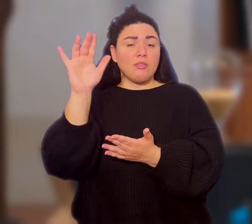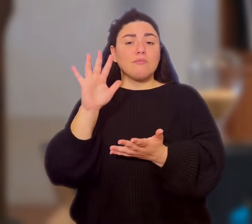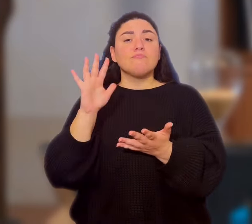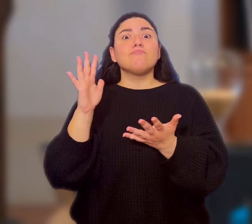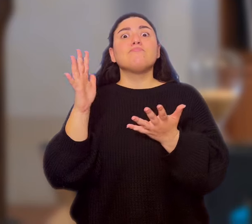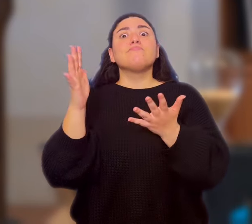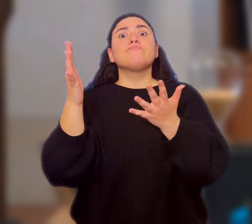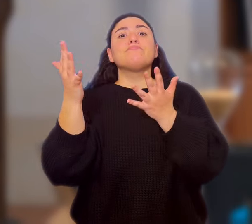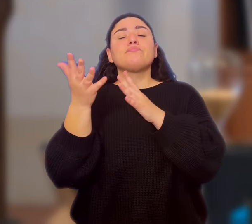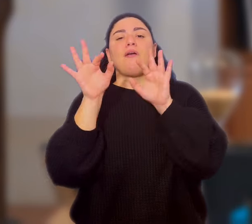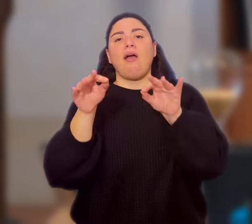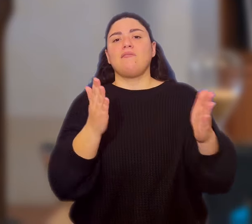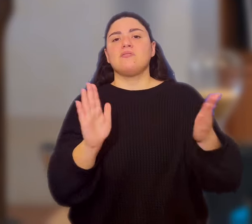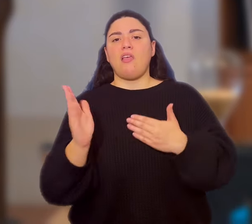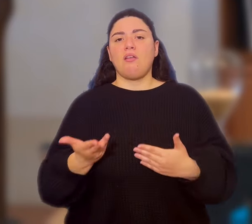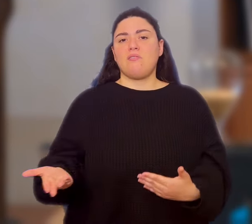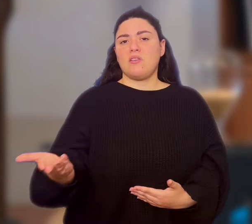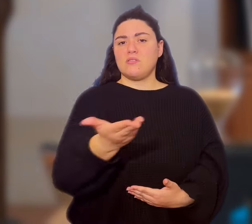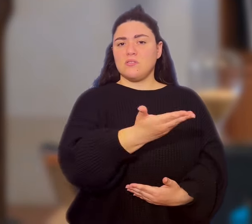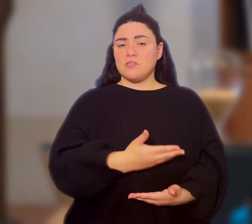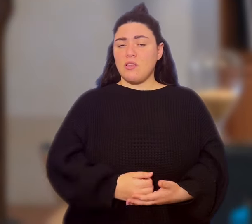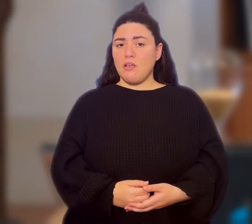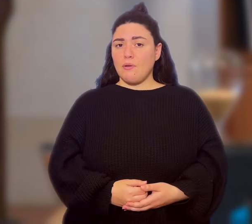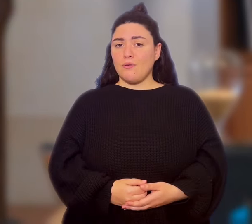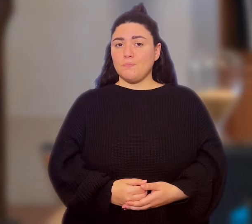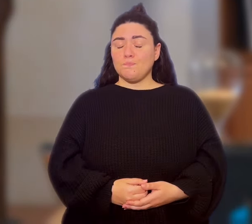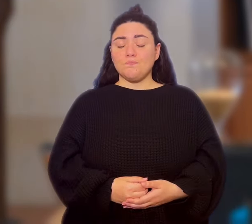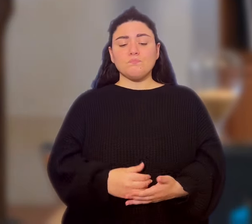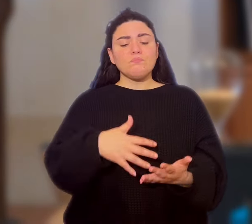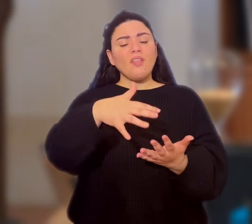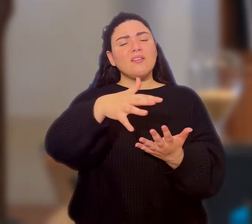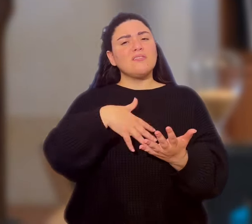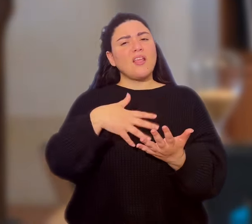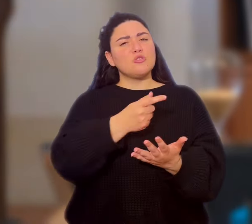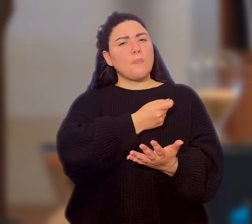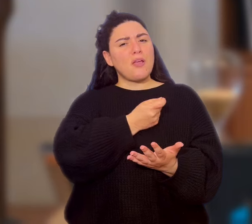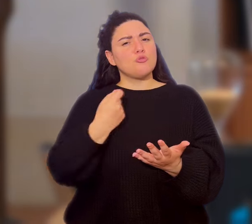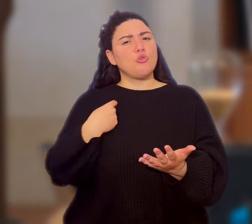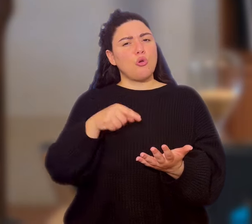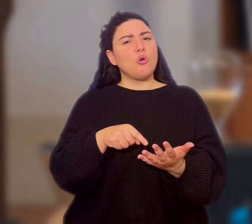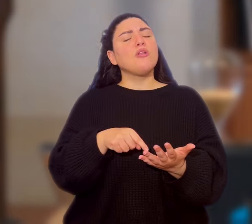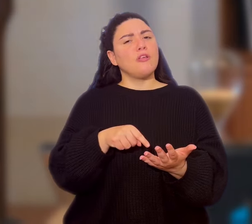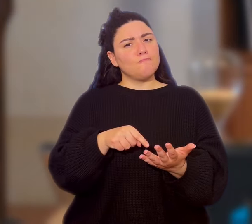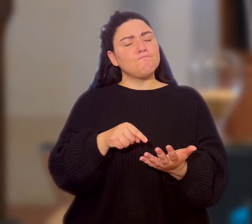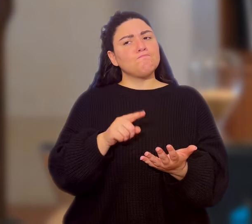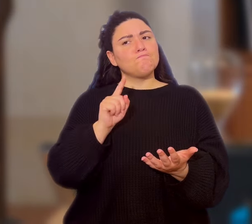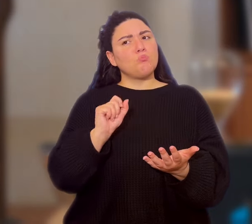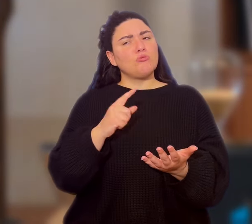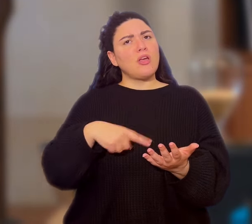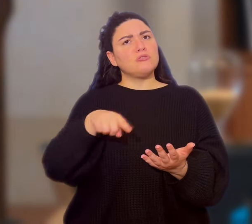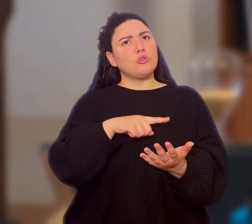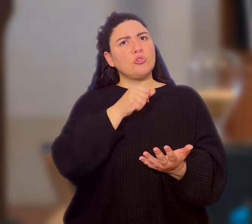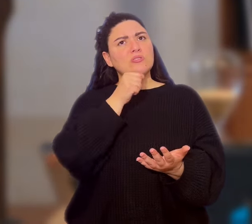la nostra salvezza leggendo questo testo della passione Forse sarà utile potrà esserci